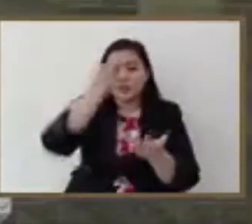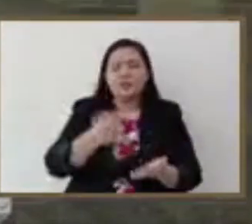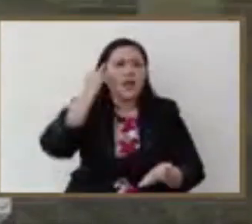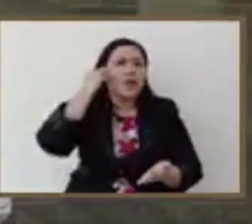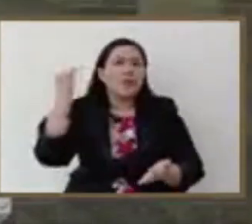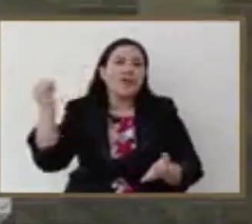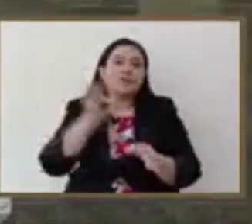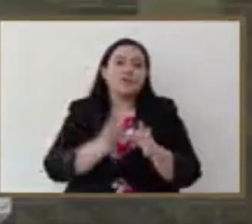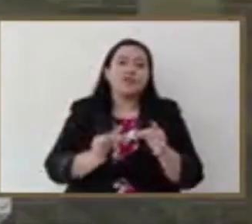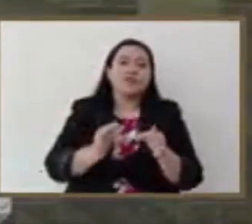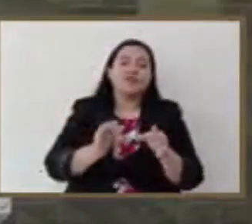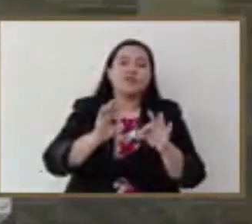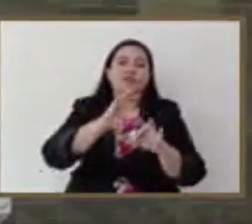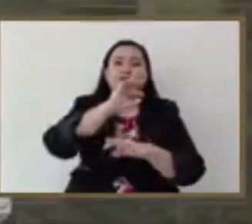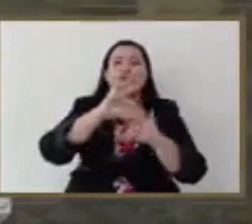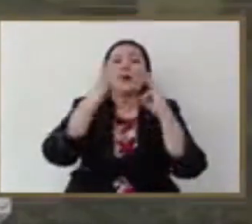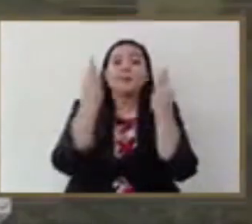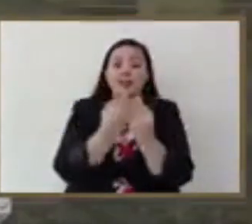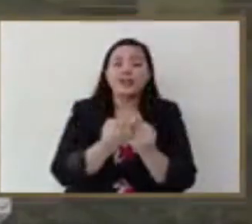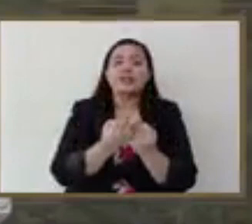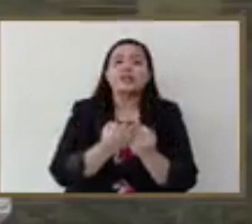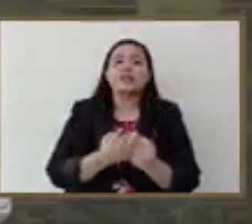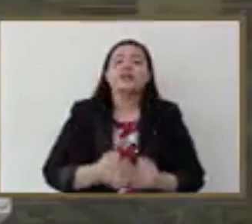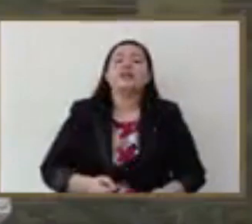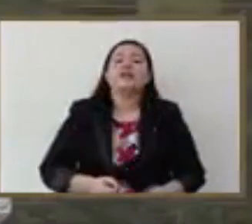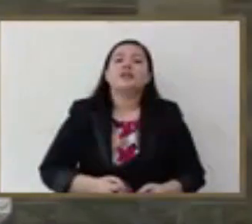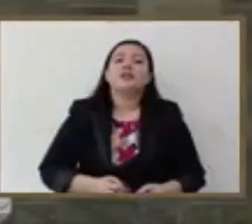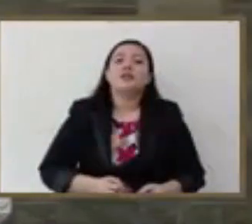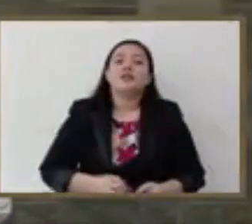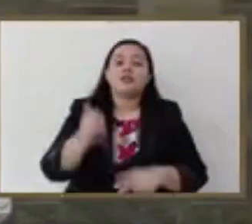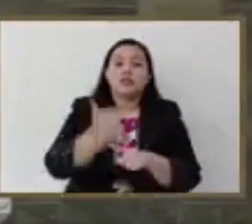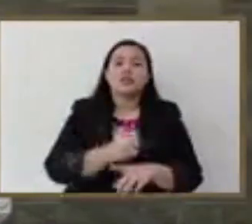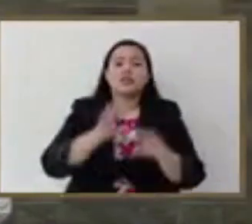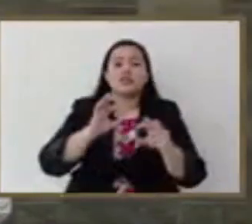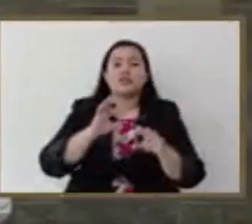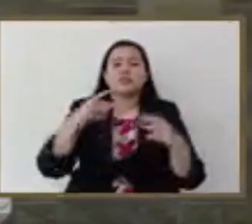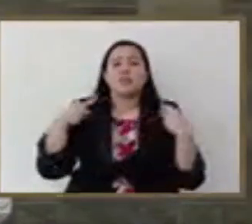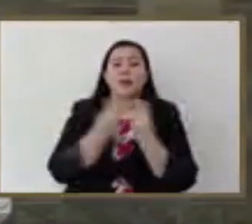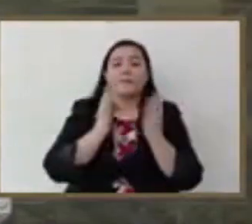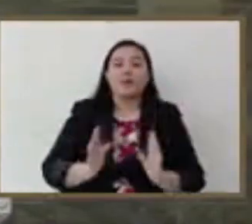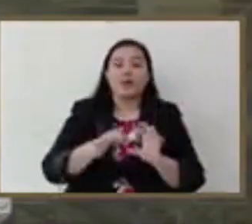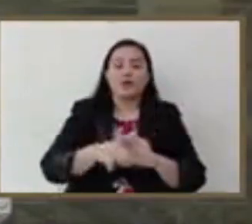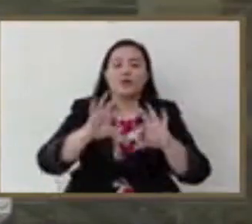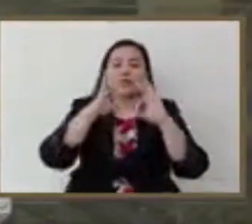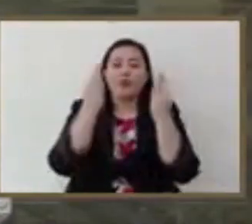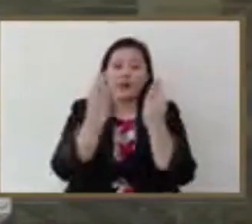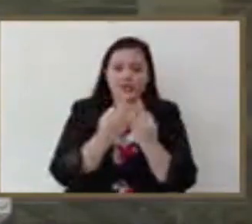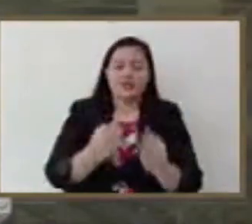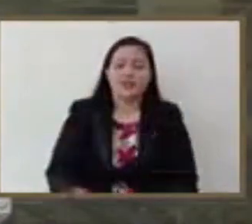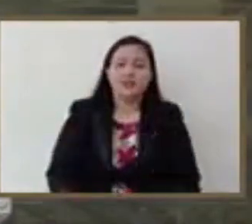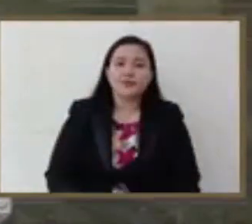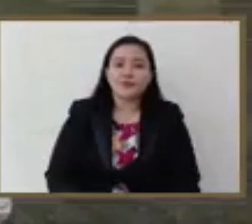mga kapatid, ay mabuting Kristiyano. Now, do you understand? Sinasabi po natin, nagkakasakit. Sinasabi po natin, mana-mana kasi yung diabetes